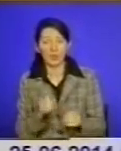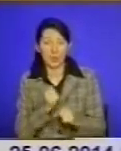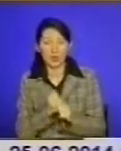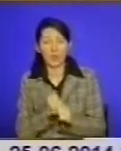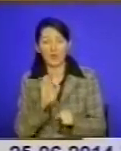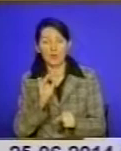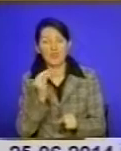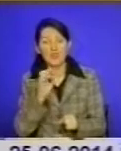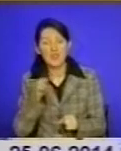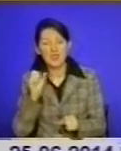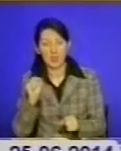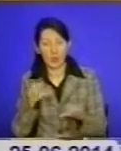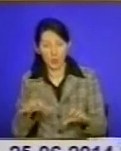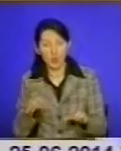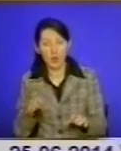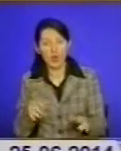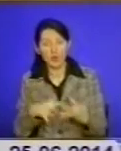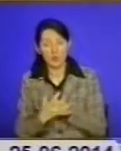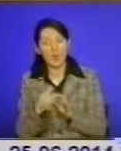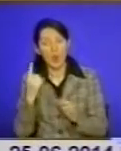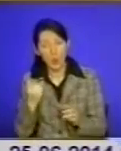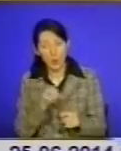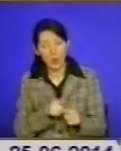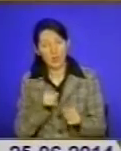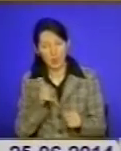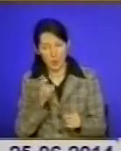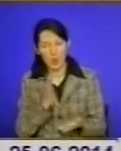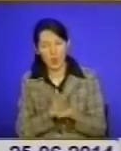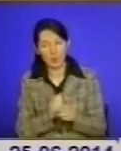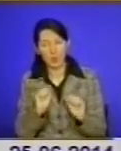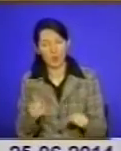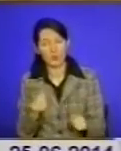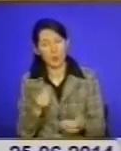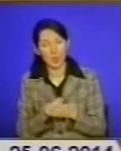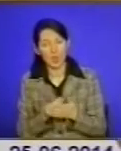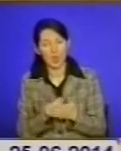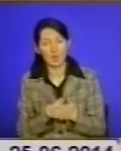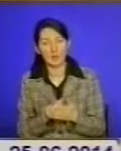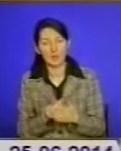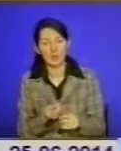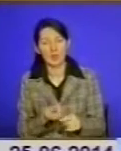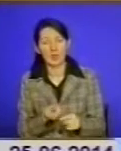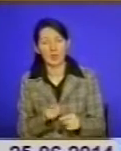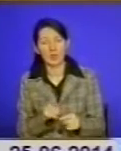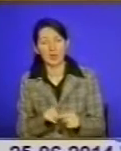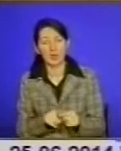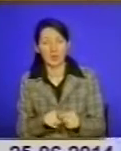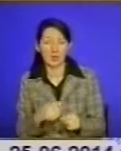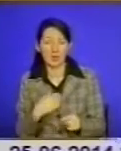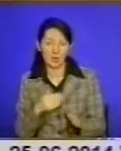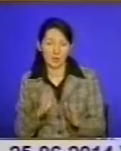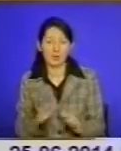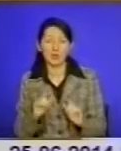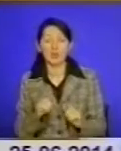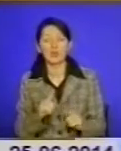там можливості і нотаріальні, і так далі, ось такого зразка. Ну, це вже таке дискусійне питання, але, в принципі, я тільки